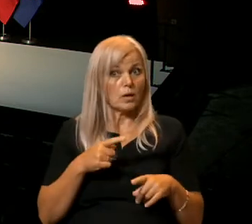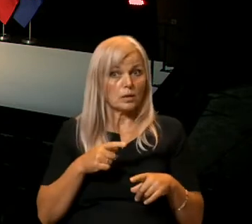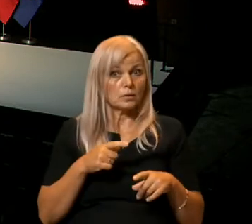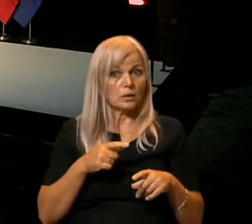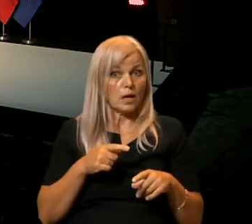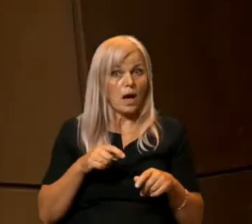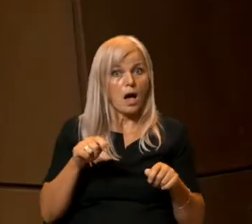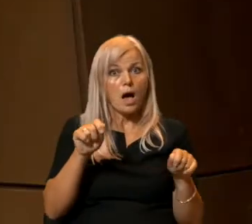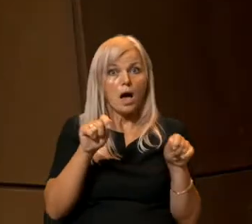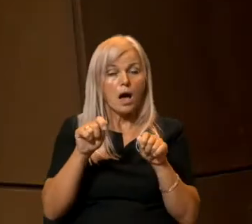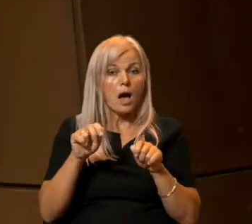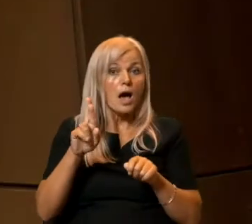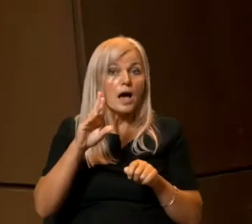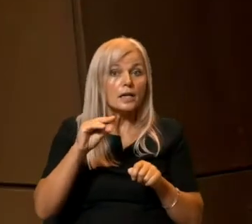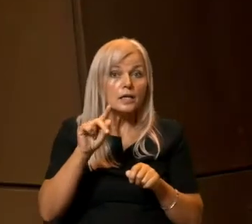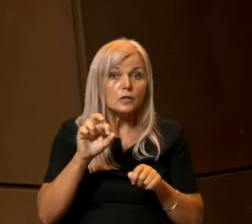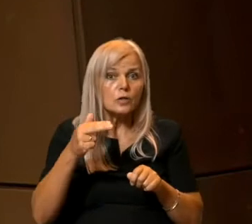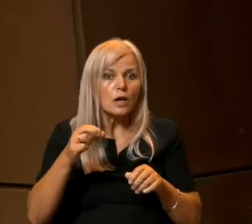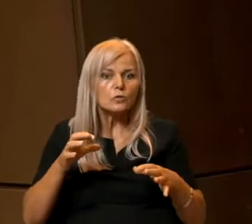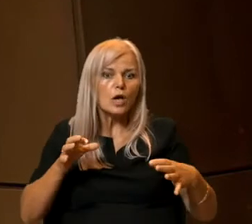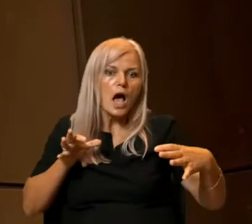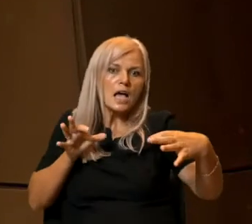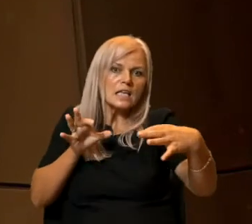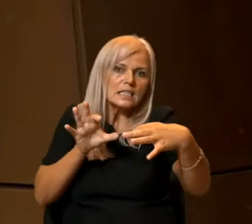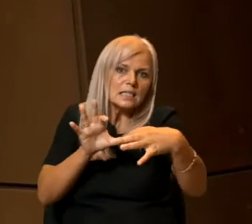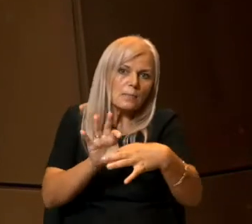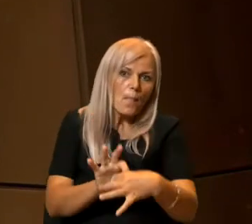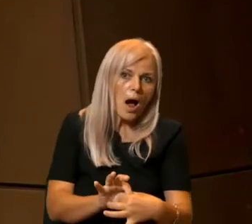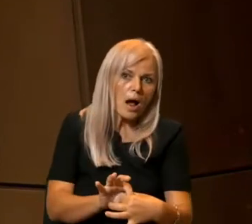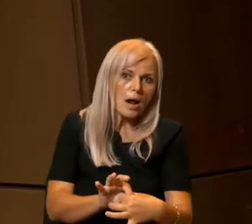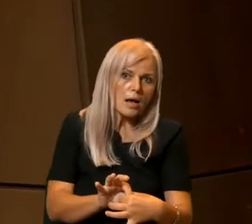rezonansu spaja przeszłość z przyszłością, ponieważ